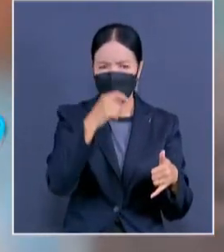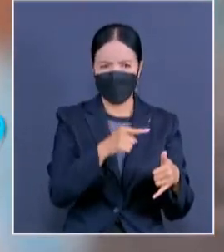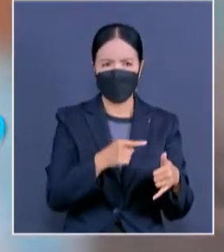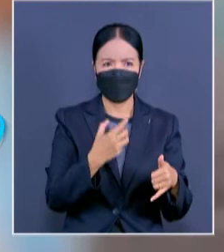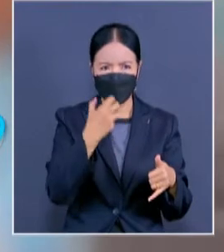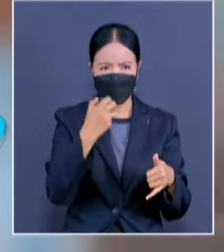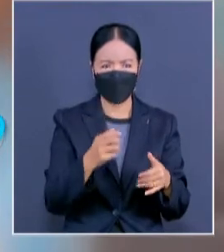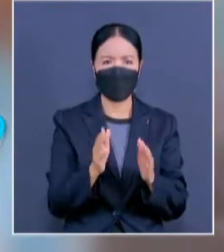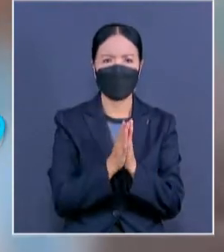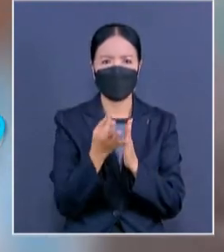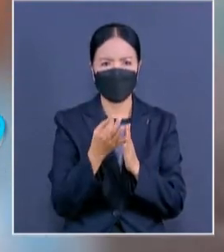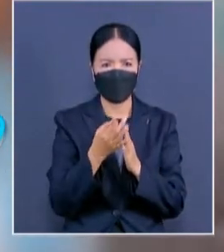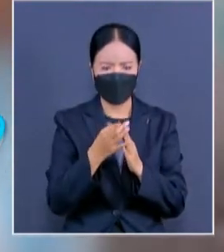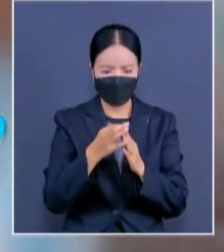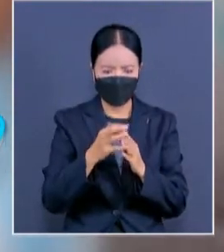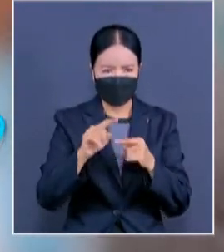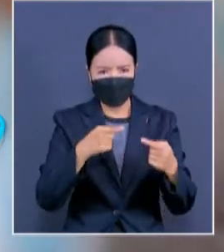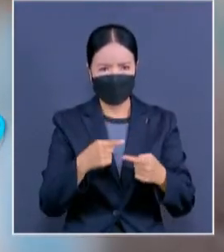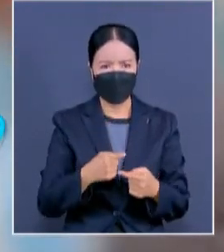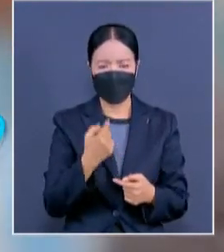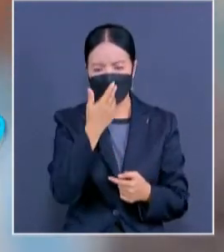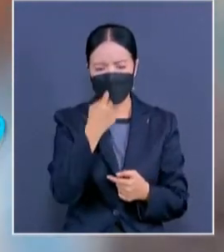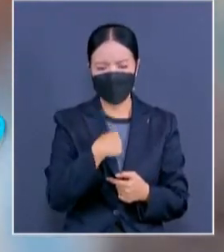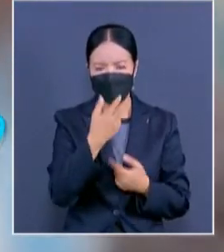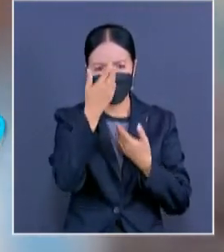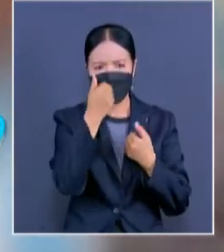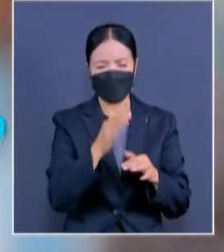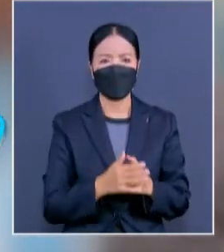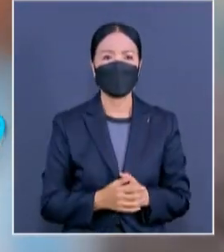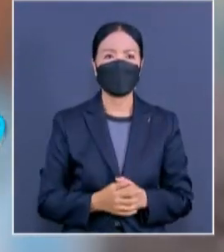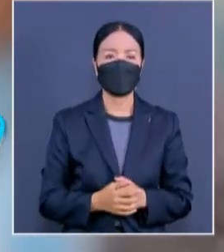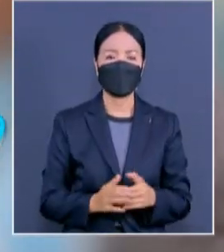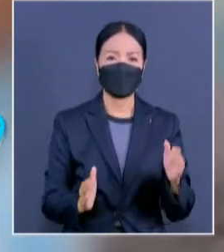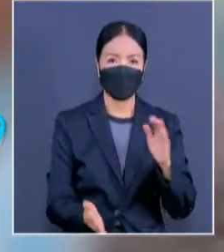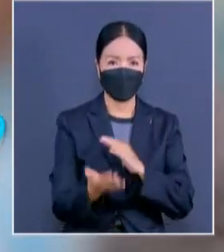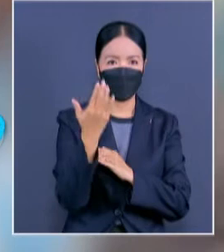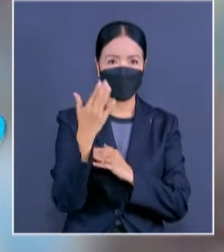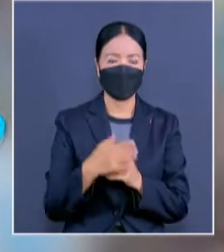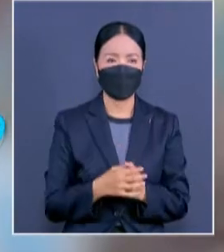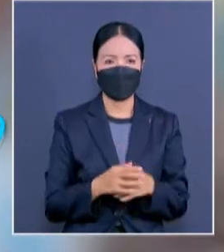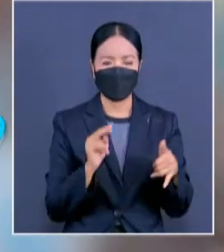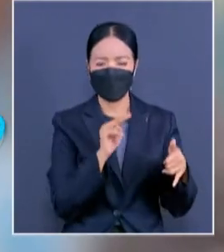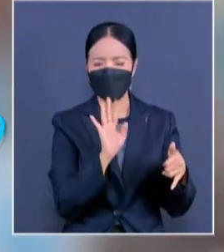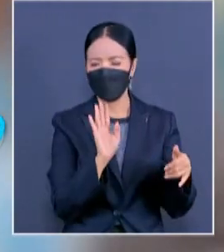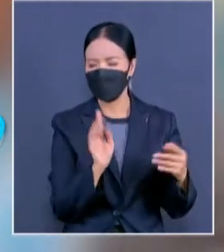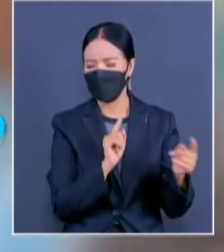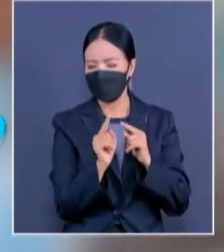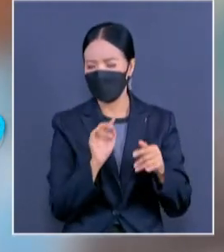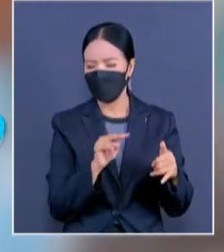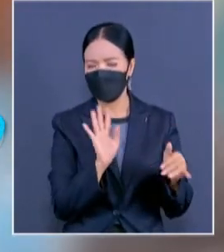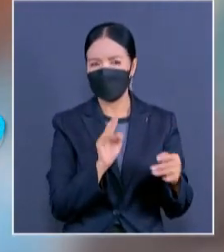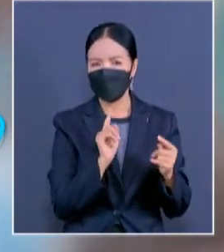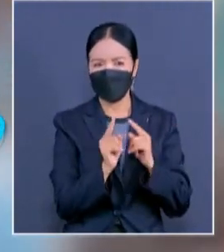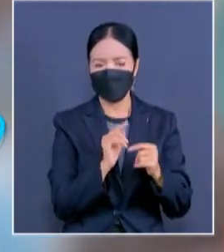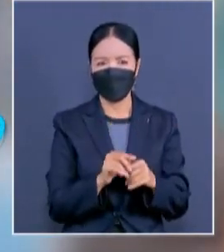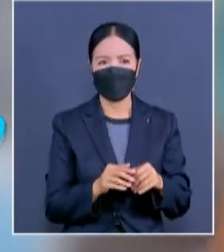มือนทักเฟซมาหาหนูแล้วก็บอกว่าโกรธแต่ว่าหนูก็ไม่ได้สนใจแล้วพอมาตอนเช้าหนูก็ไม่ได้มองเขาไม่ได้คุยเขาแล้วเหมือ